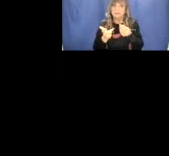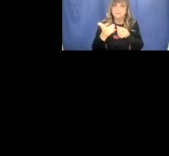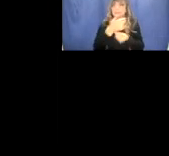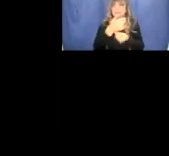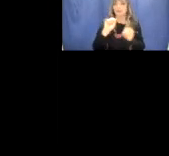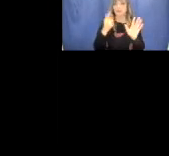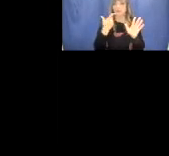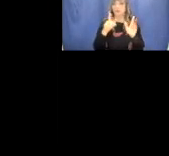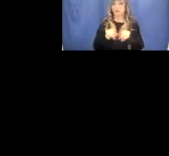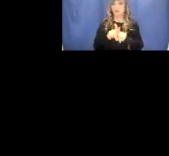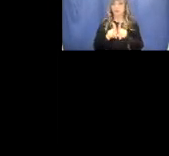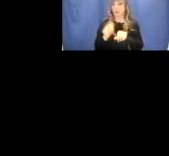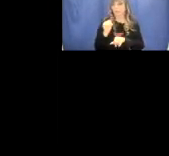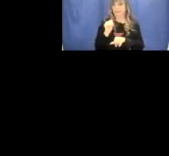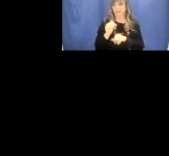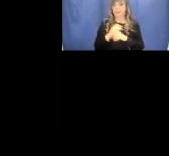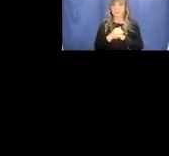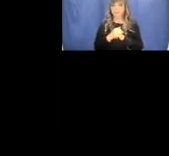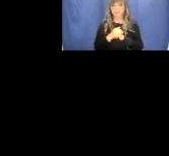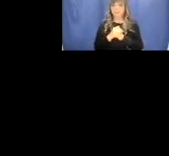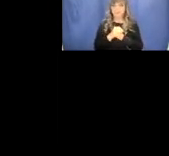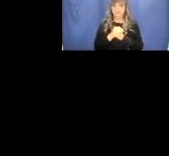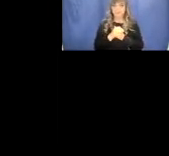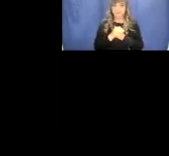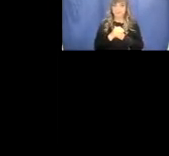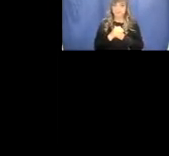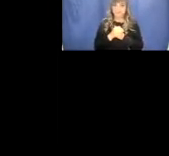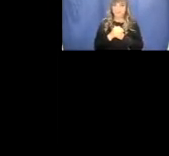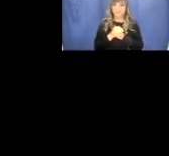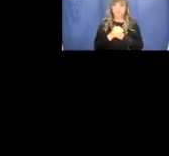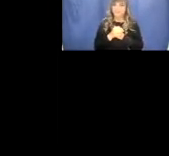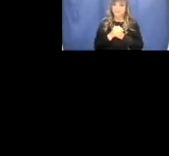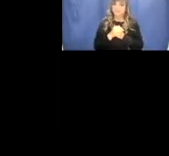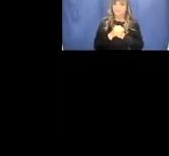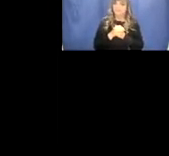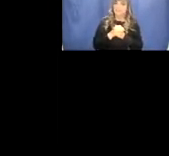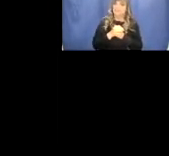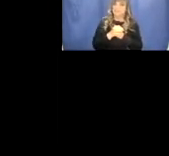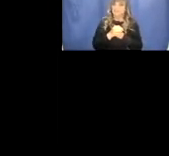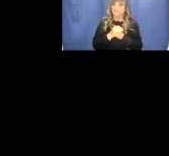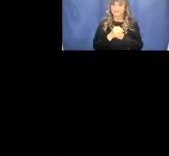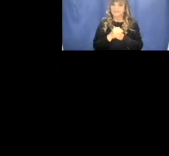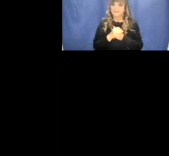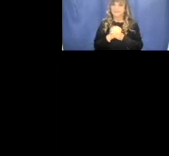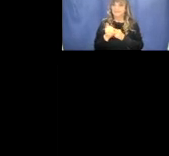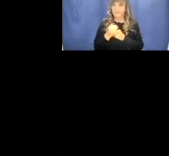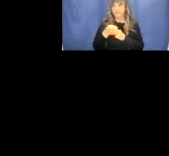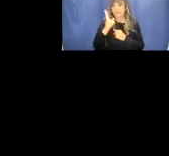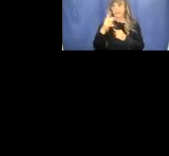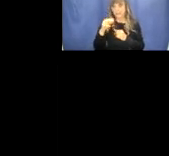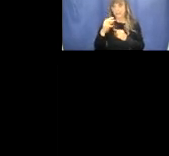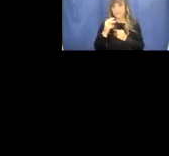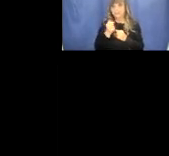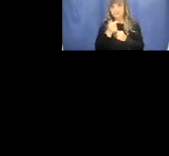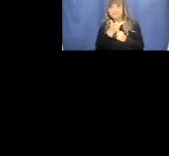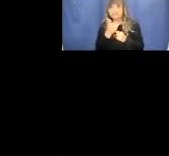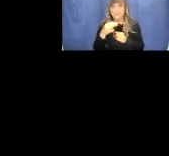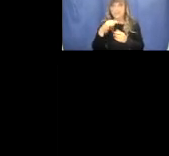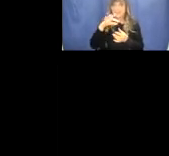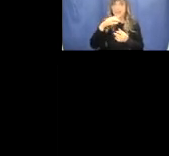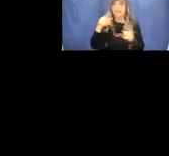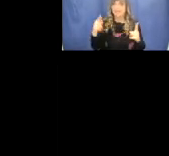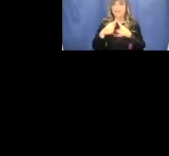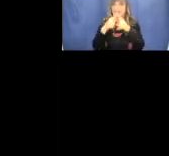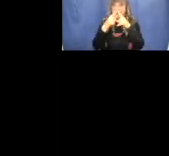come come prima e piu facile contare i vertici perché in questa figura ne vedete